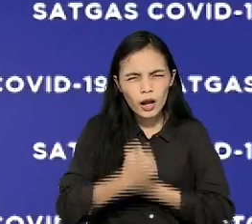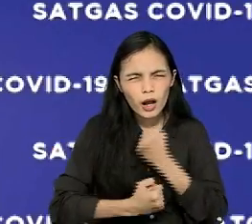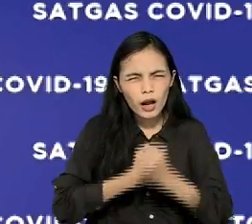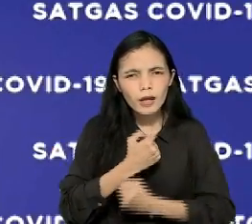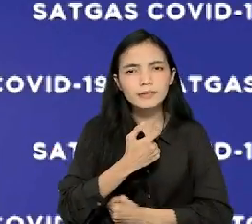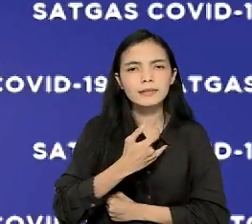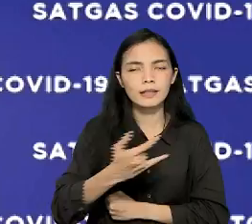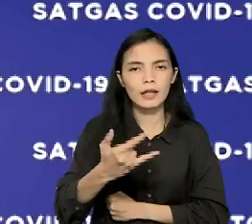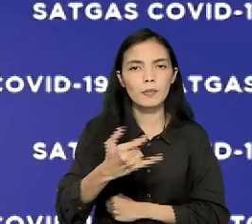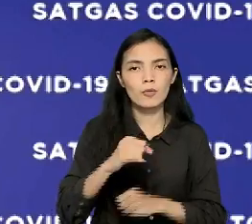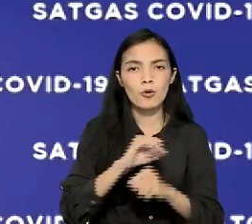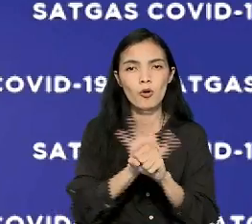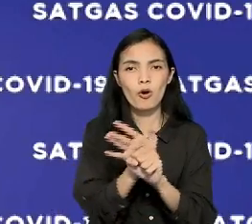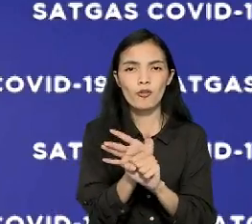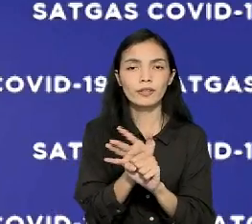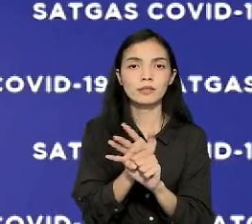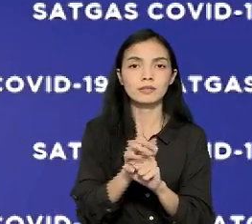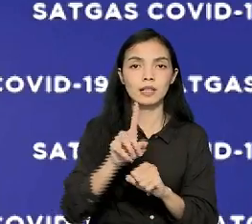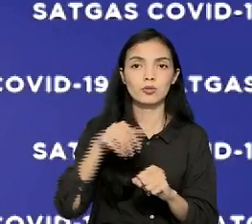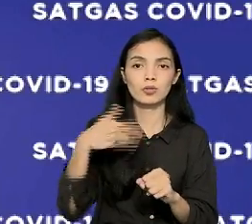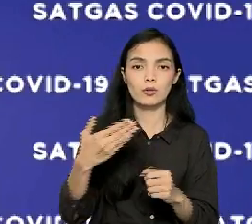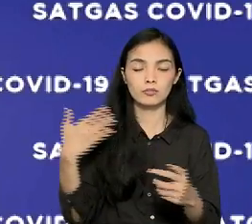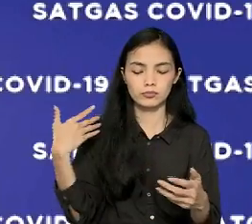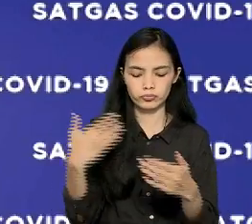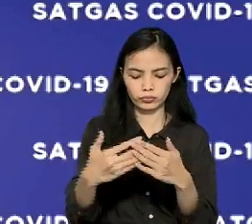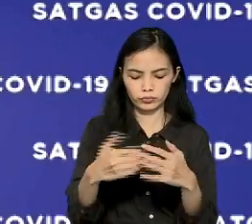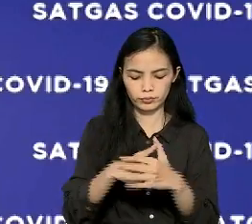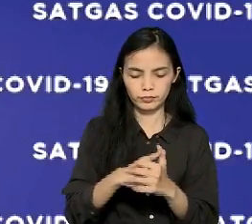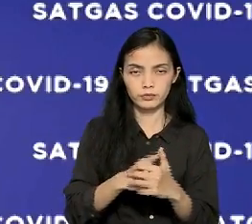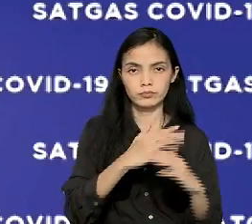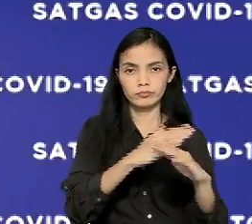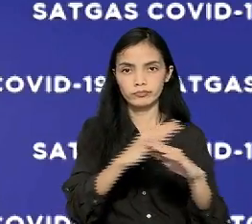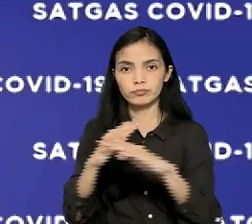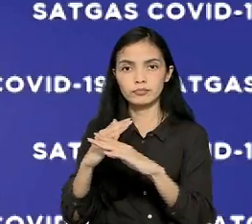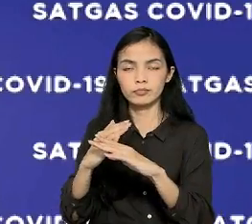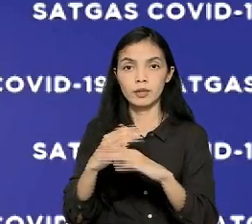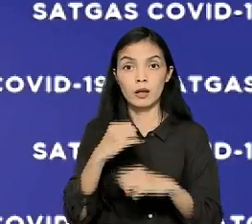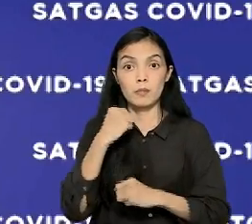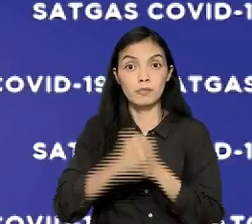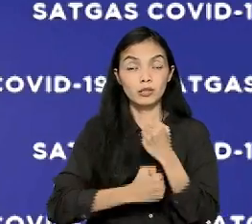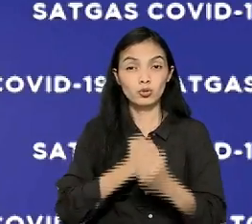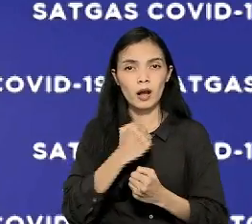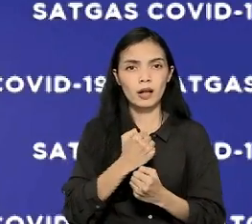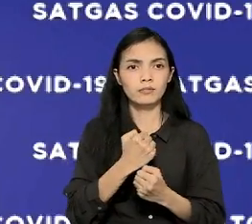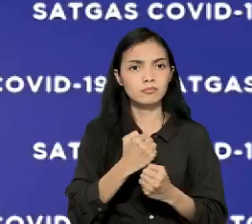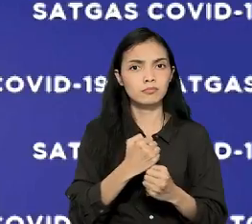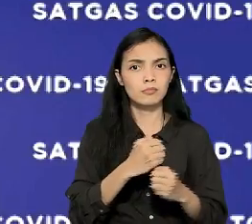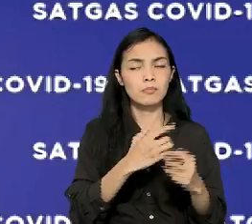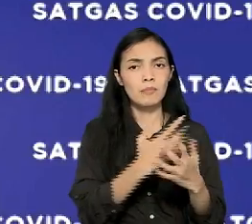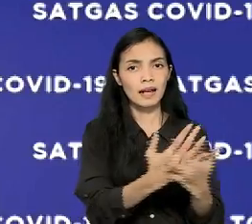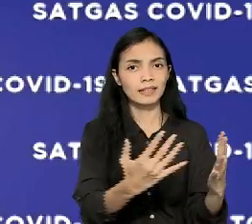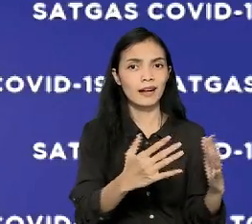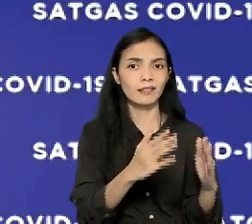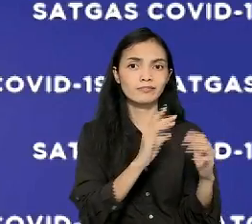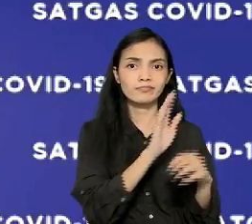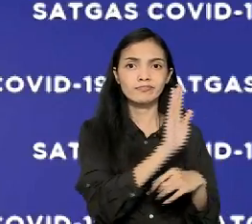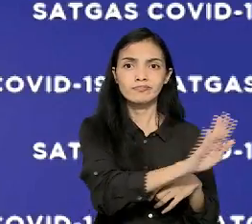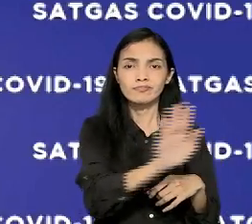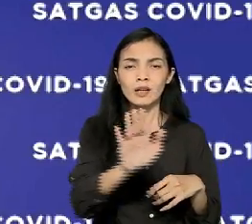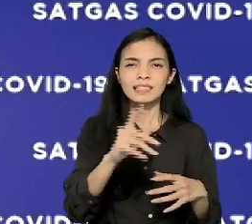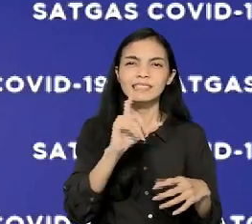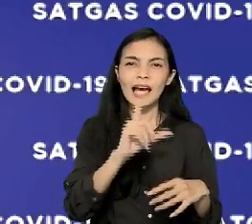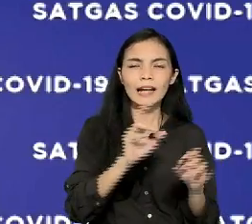berjuang melawan pandemi selama 1 tahun terakhir ini. Bentuk perjuangan masing-masing elemen masyarakat tentunya